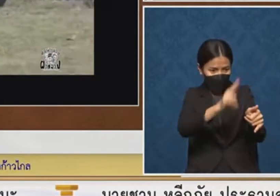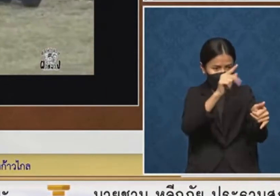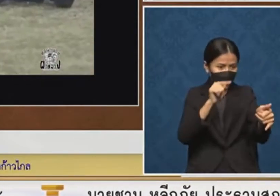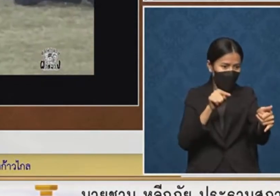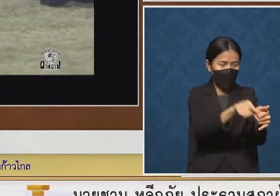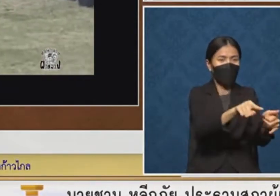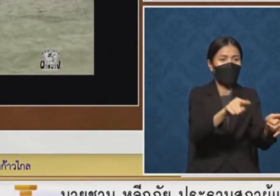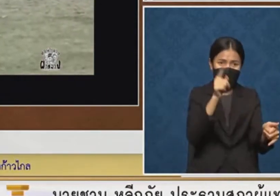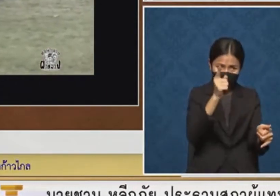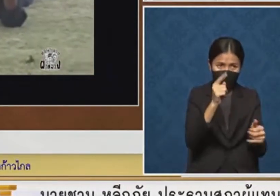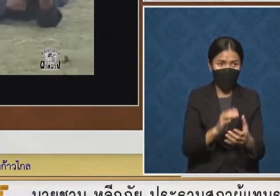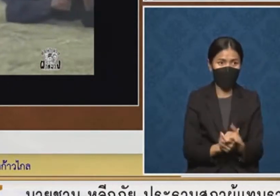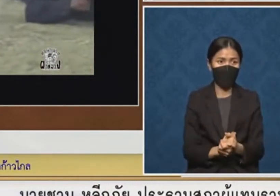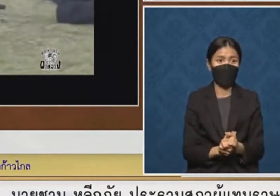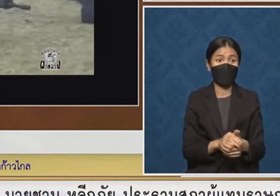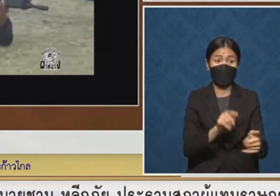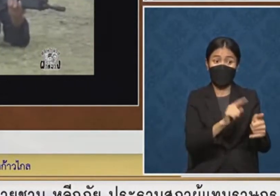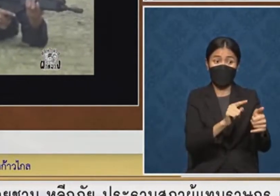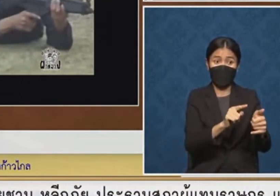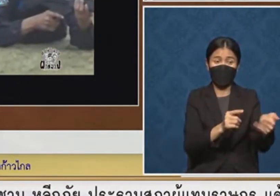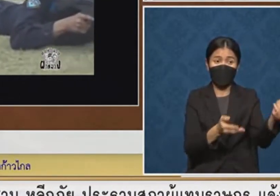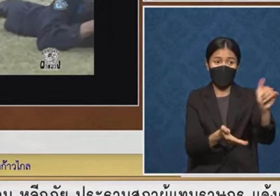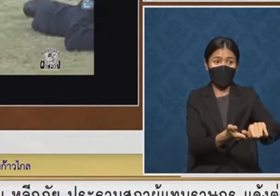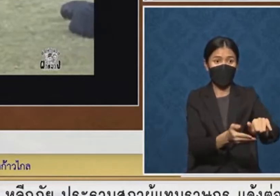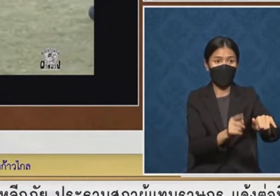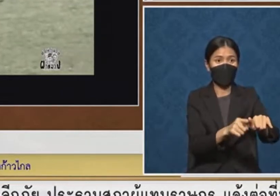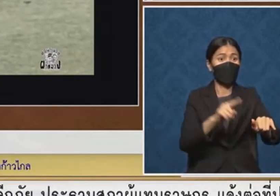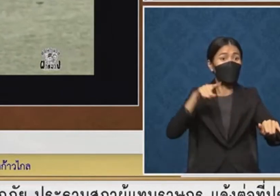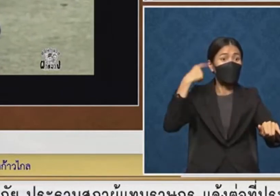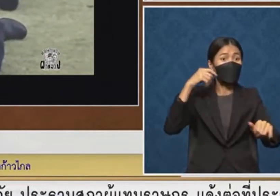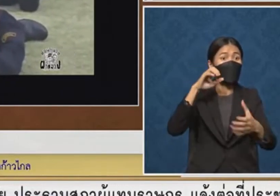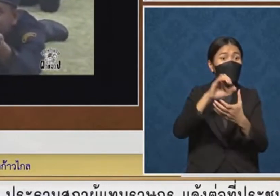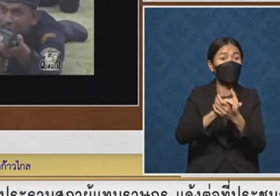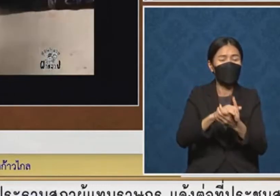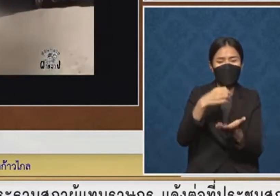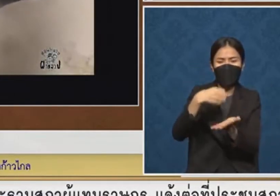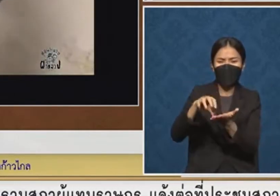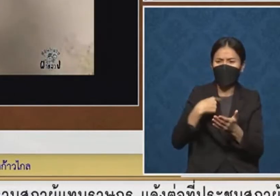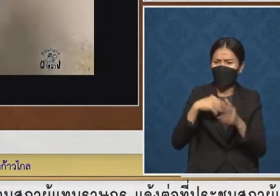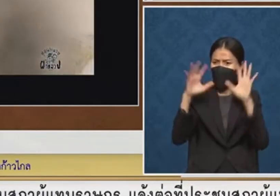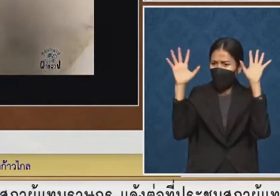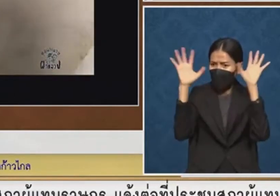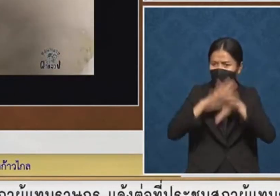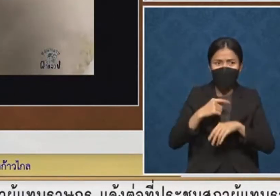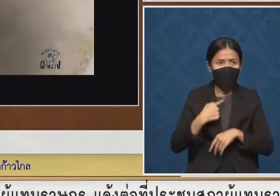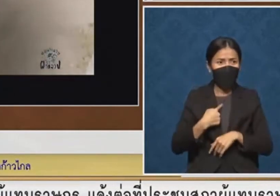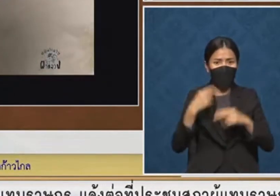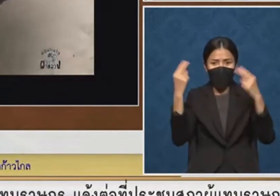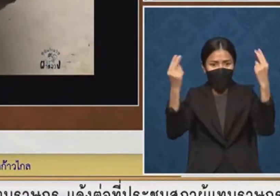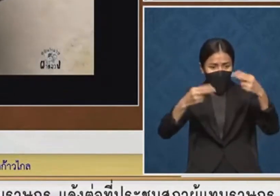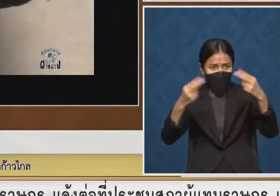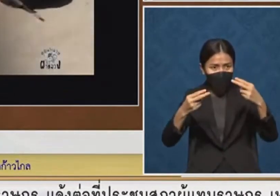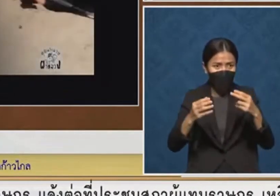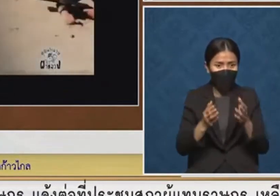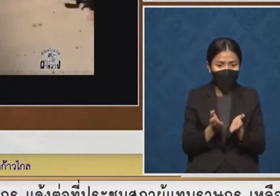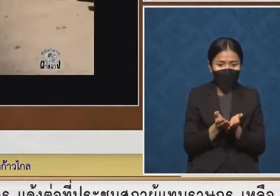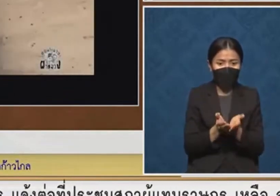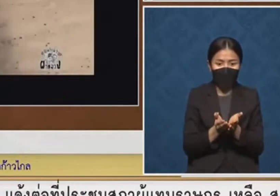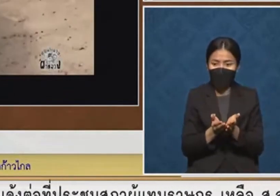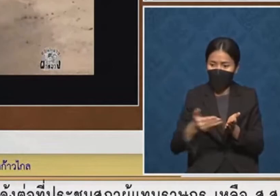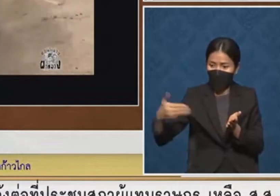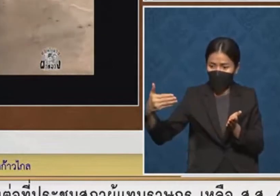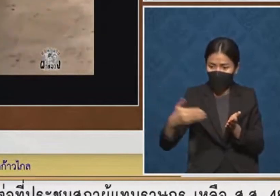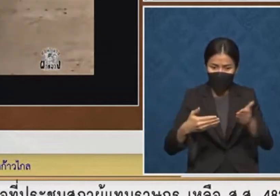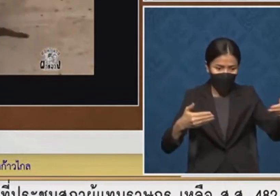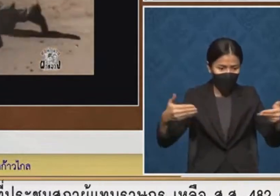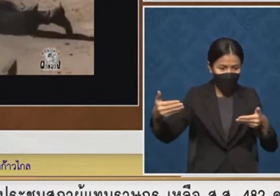ภายาของชวประมงคirasนอกว่า เยอกล้ confinement ตผมอยกคาากืori Half10 เสื prevalเคเป็ว่าเล